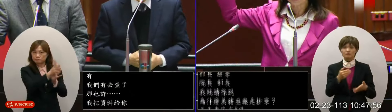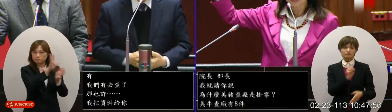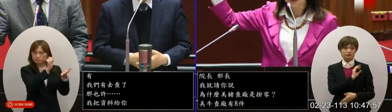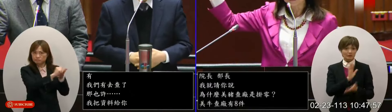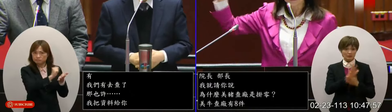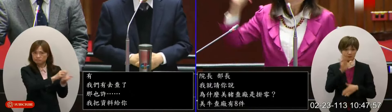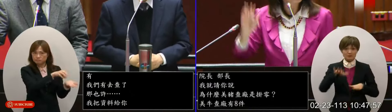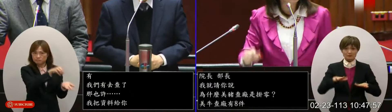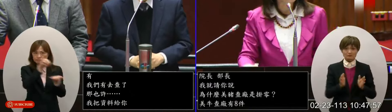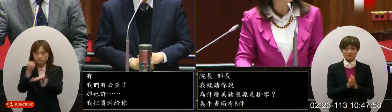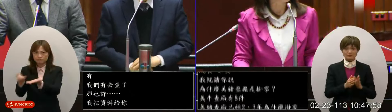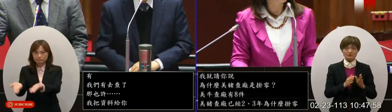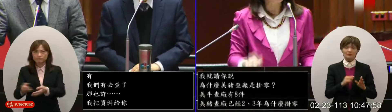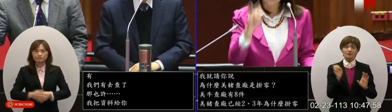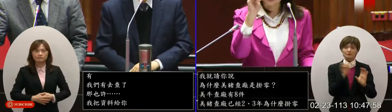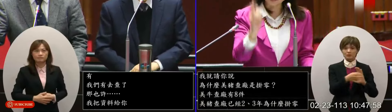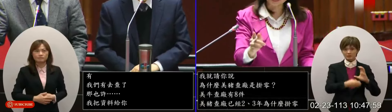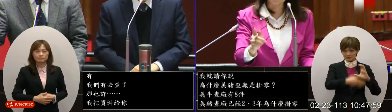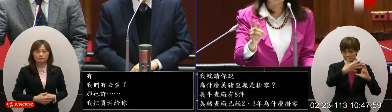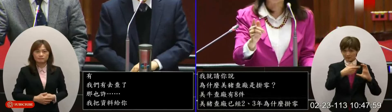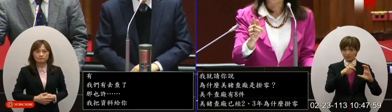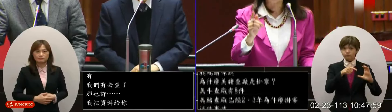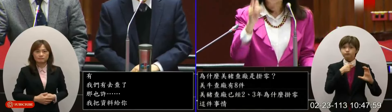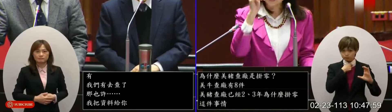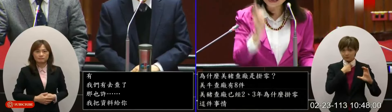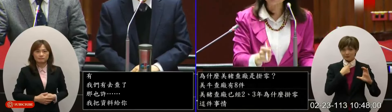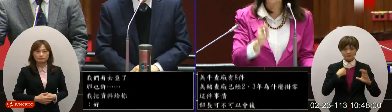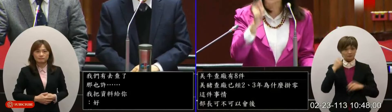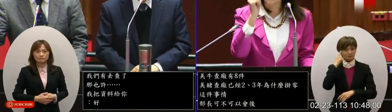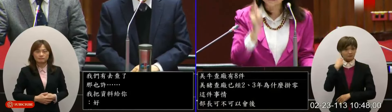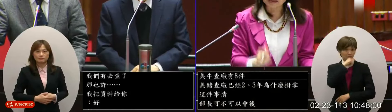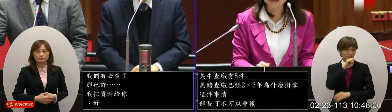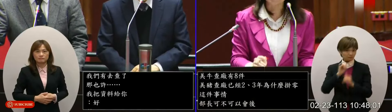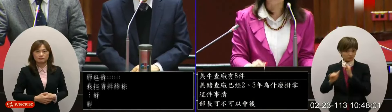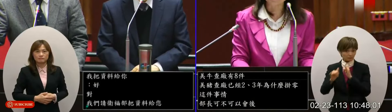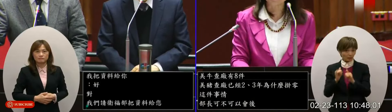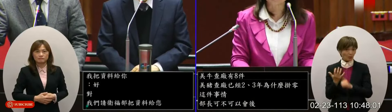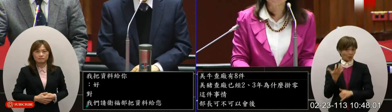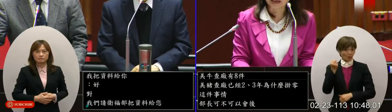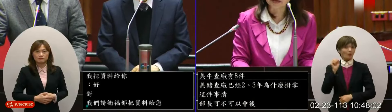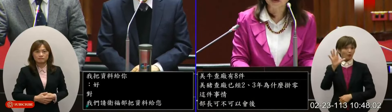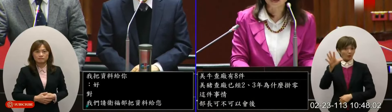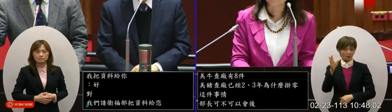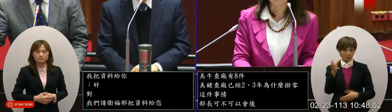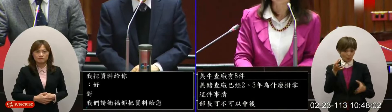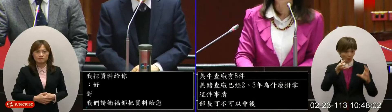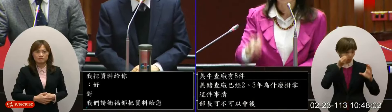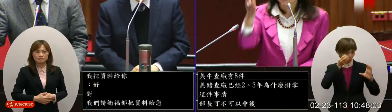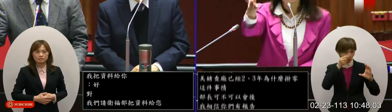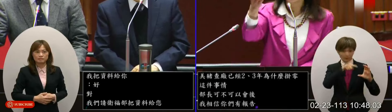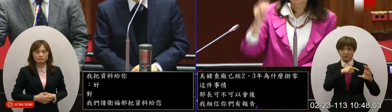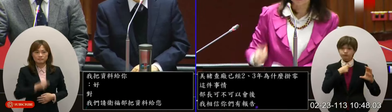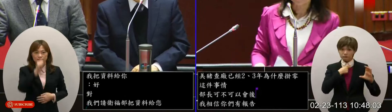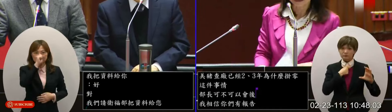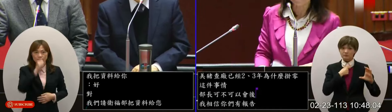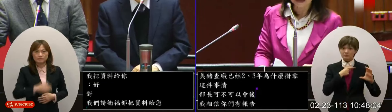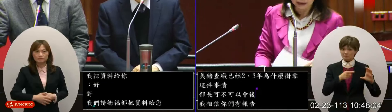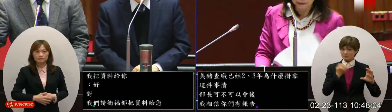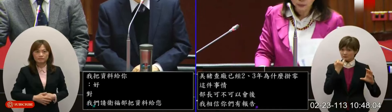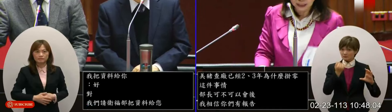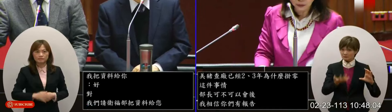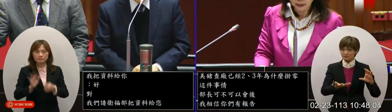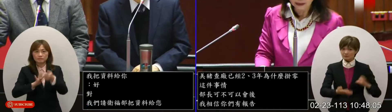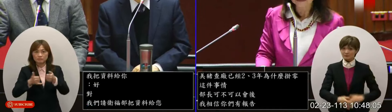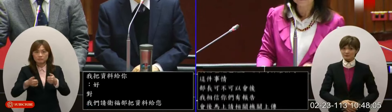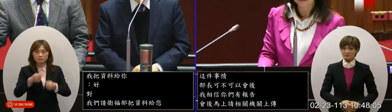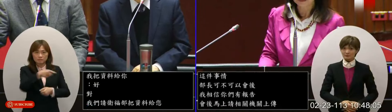机关上传。我觉得国人有权利去了解这个检查报告的内容，好吗？ 好， 就这样，就是麻烦。委员，